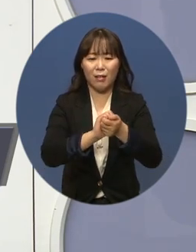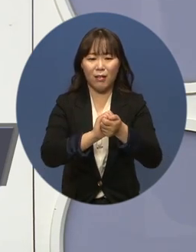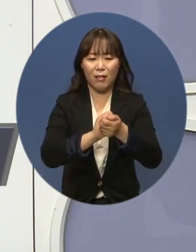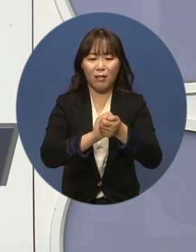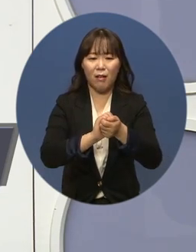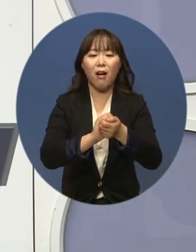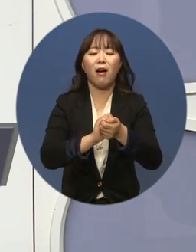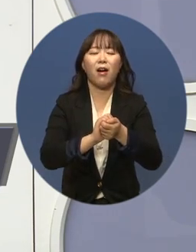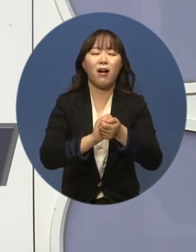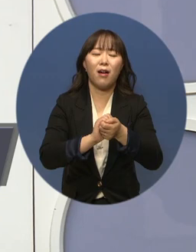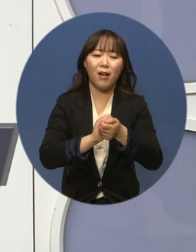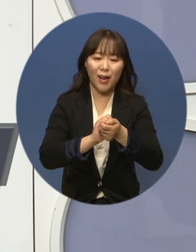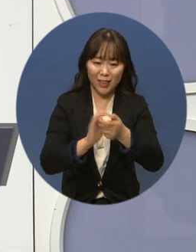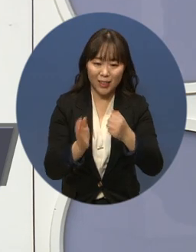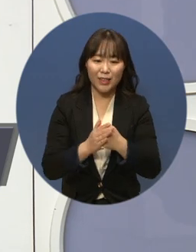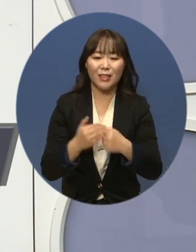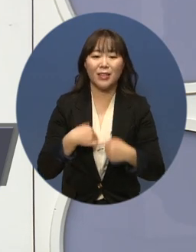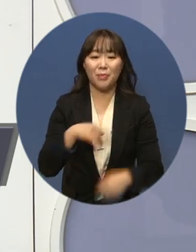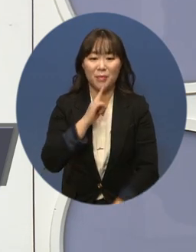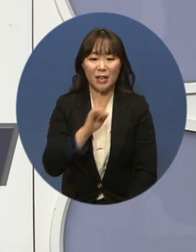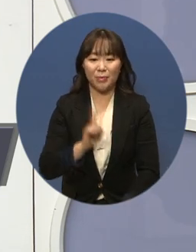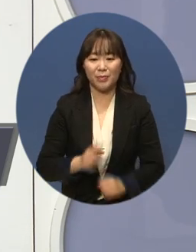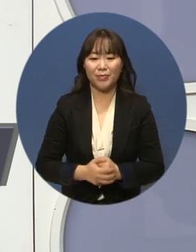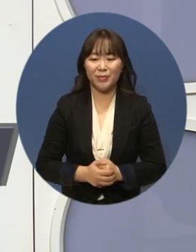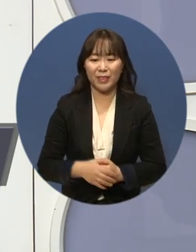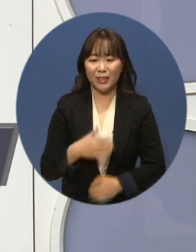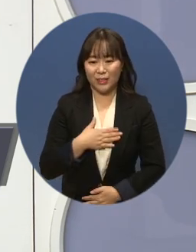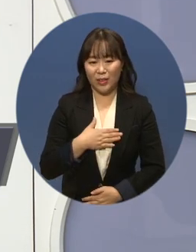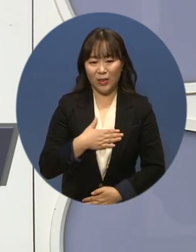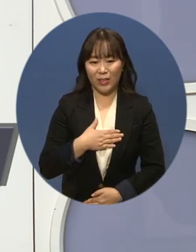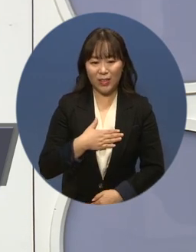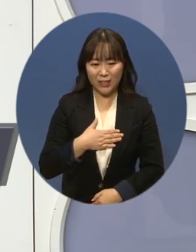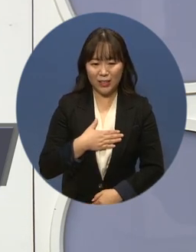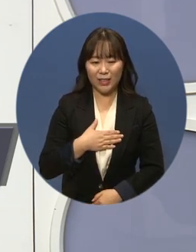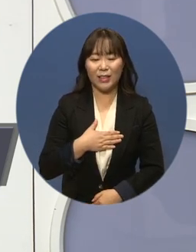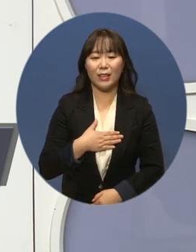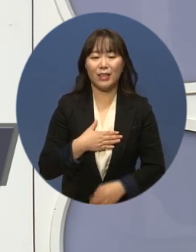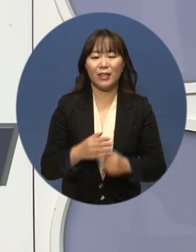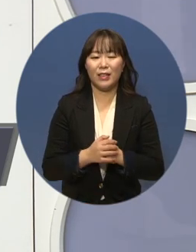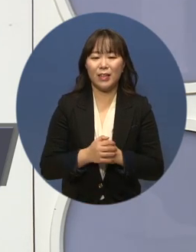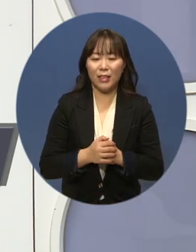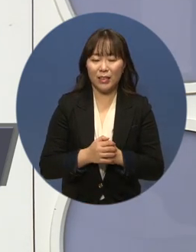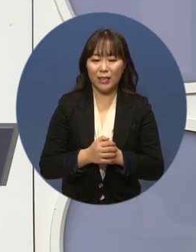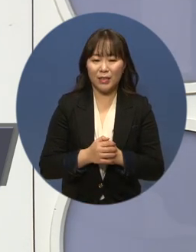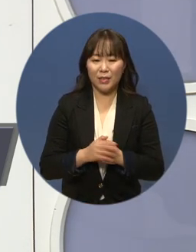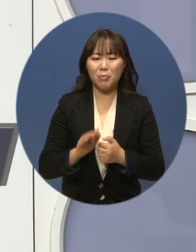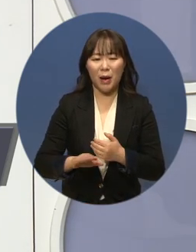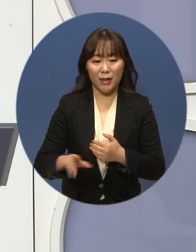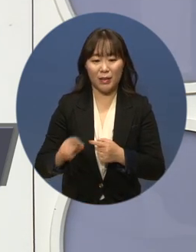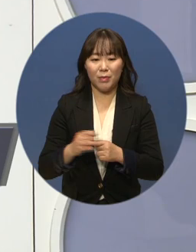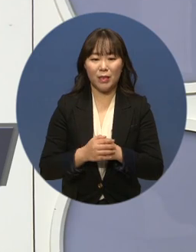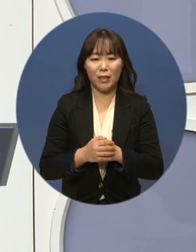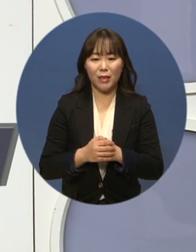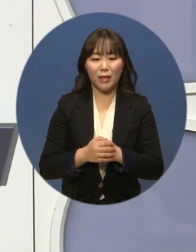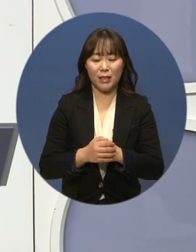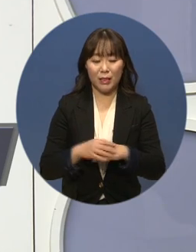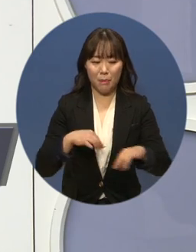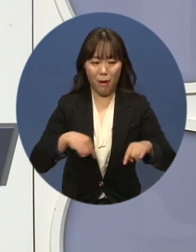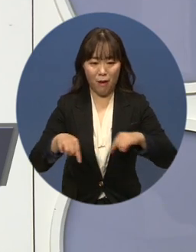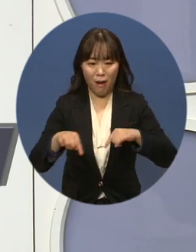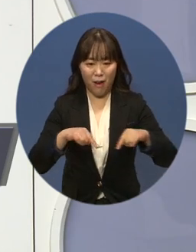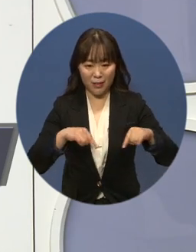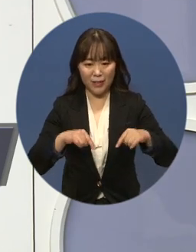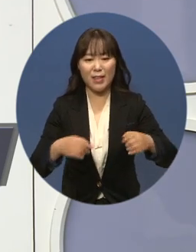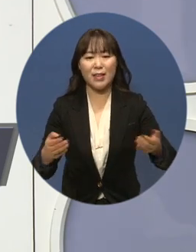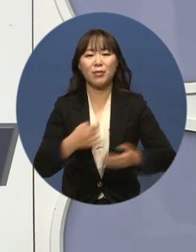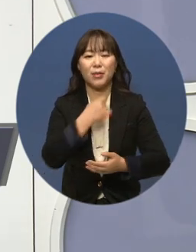떠오르더라고. 그래서 제가 이렇게 말씀드렸습니다. 저는 야전 체질이고 현장 체질이니까 내각에서 일을 하고 싶습니다. 이렇게 세게